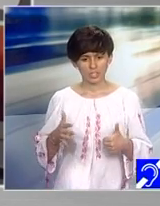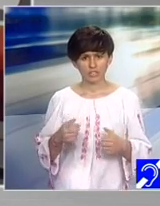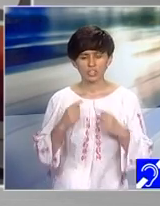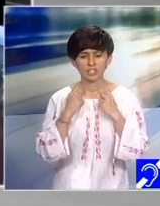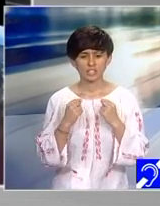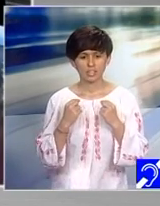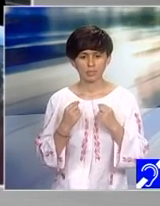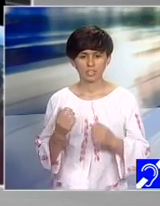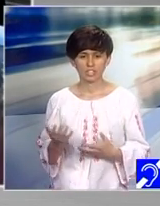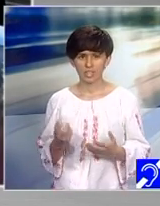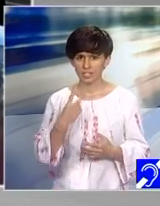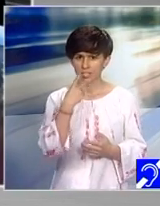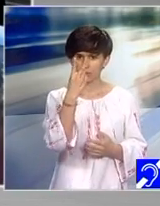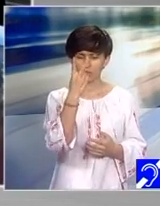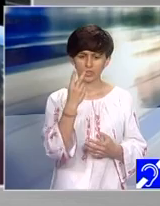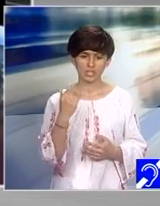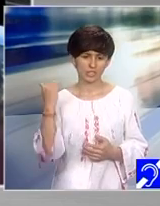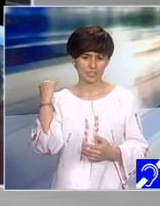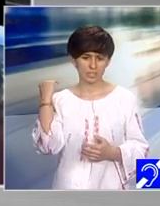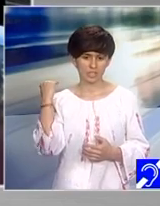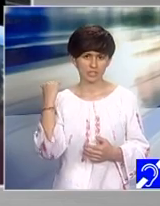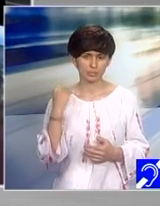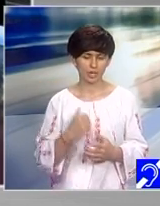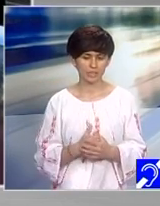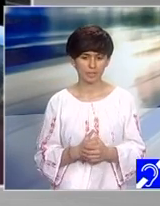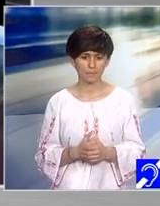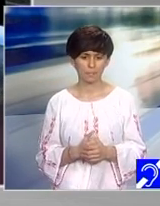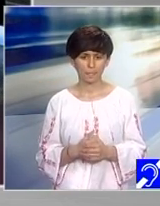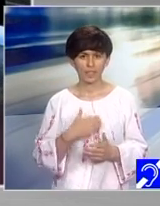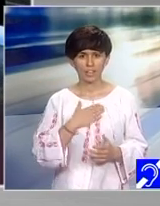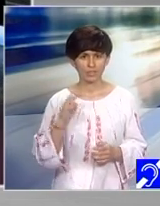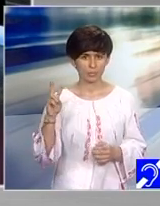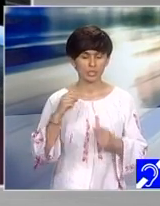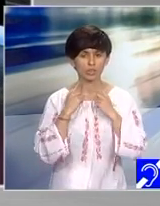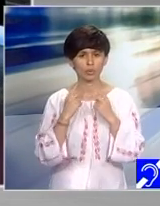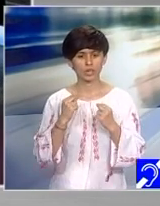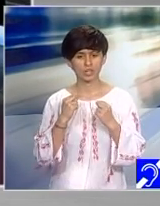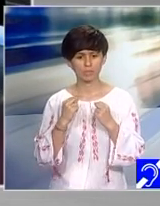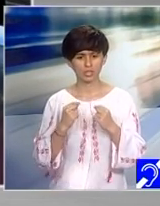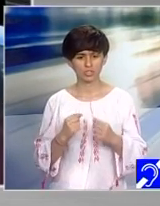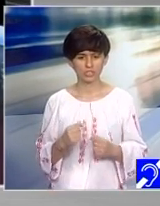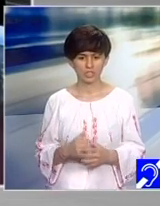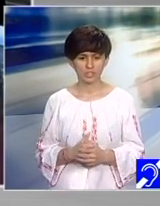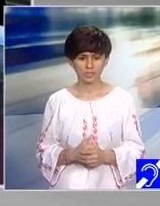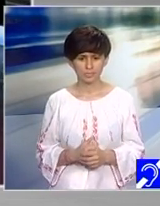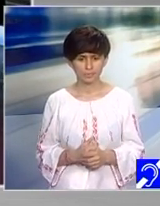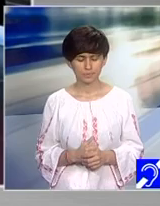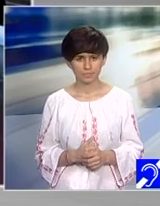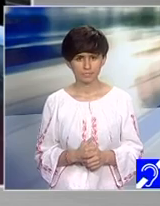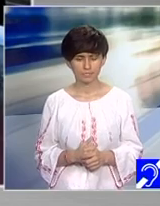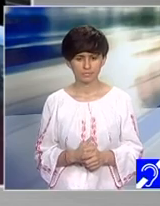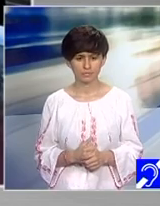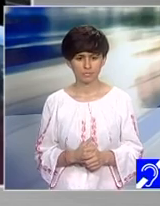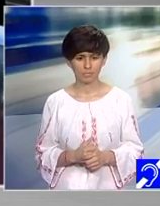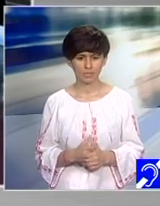în spatele lui cămașă cu ciupag. Da, avem două cămăși și una încă pe masă, cămăși cu ciupag. Ciupagul este un termen generic, nu s-a